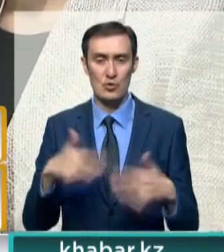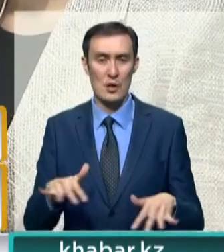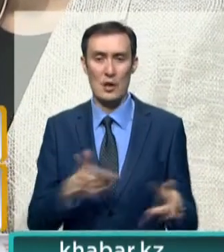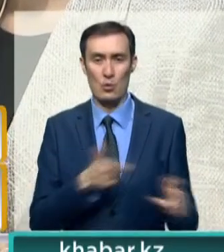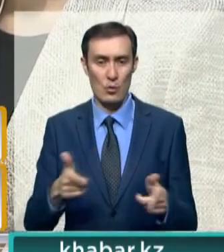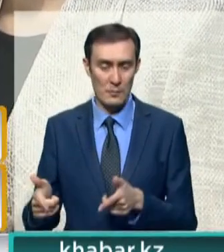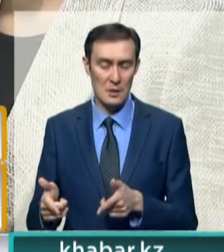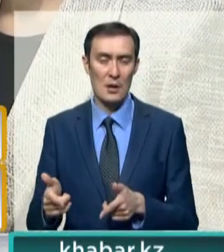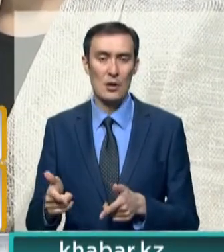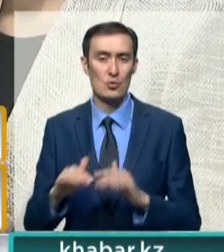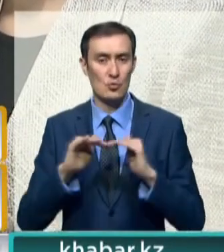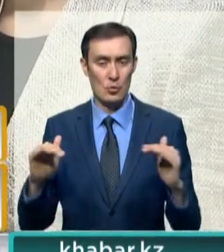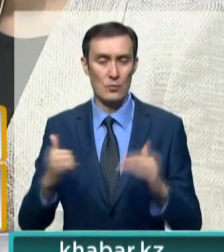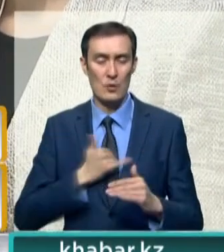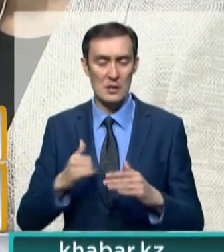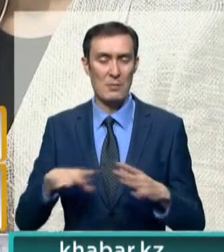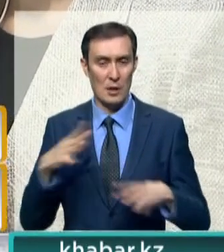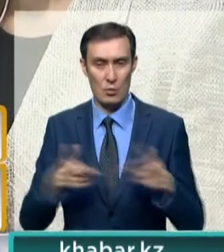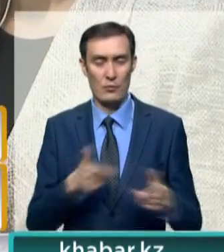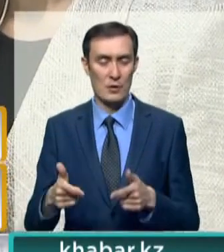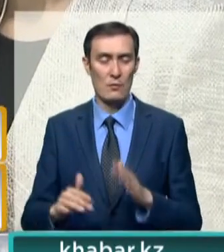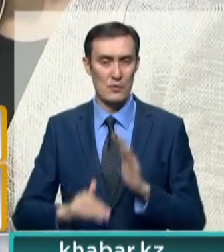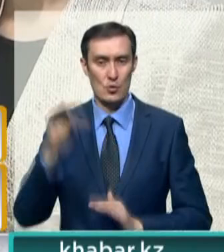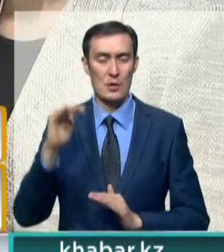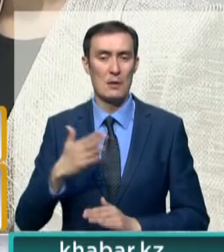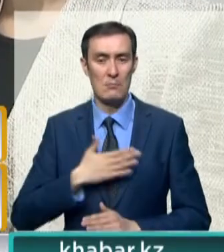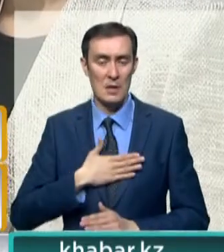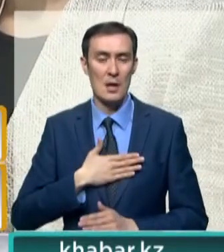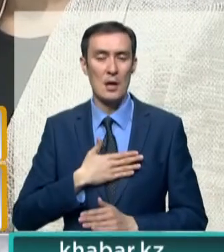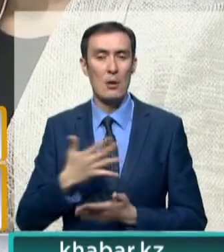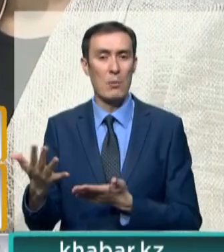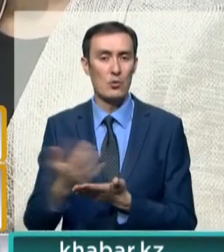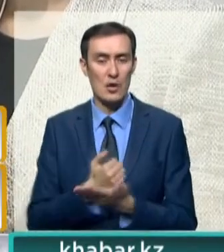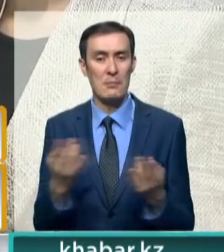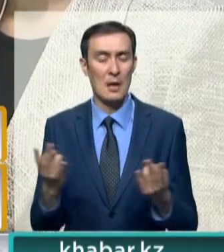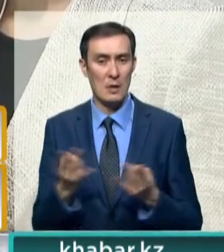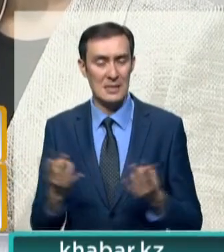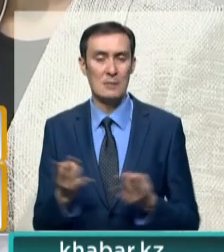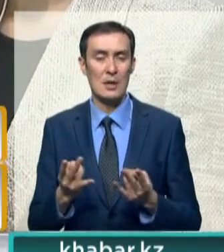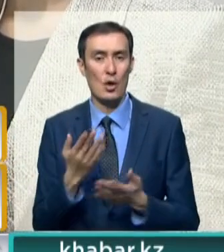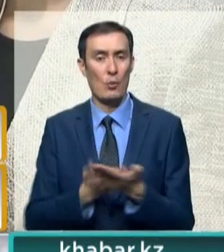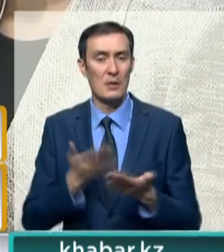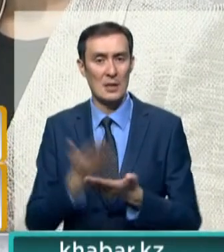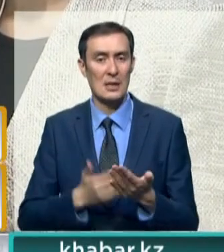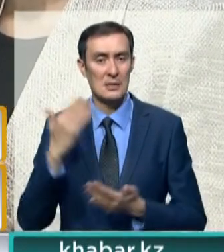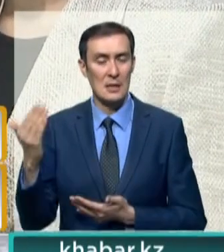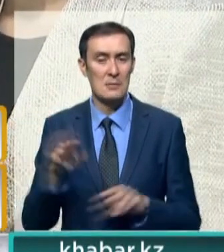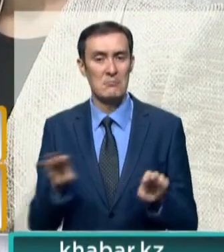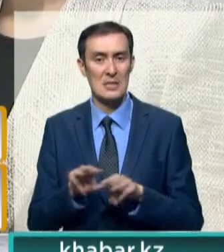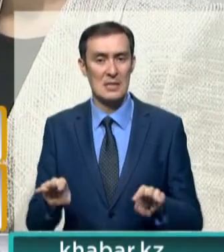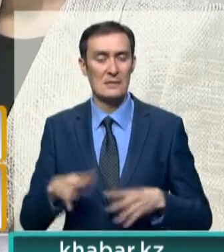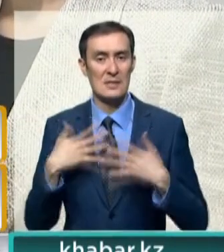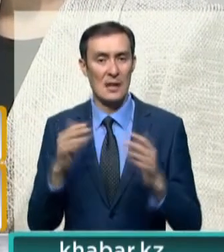поэтому уровень готовности достаточно высокий. Мы получаем необходимые рекомендации со стороны